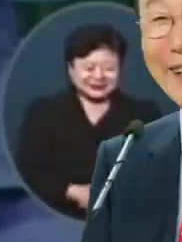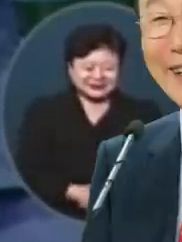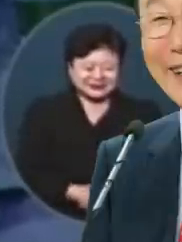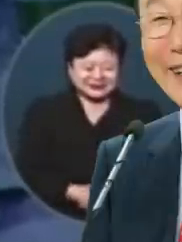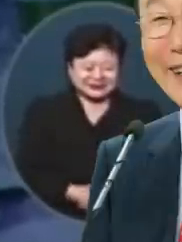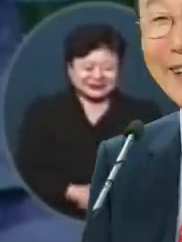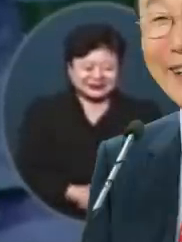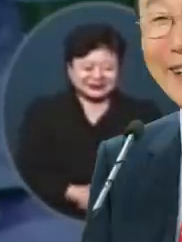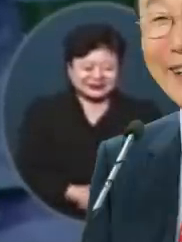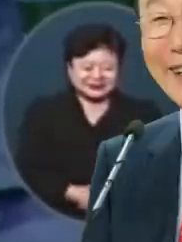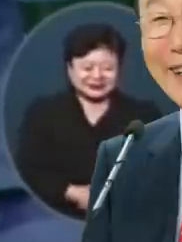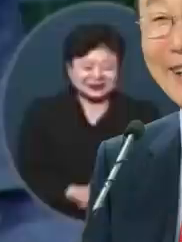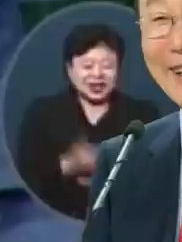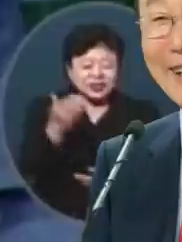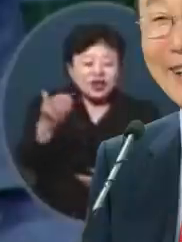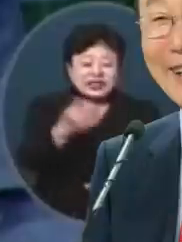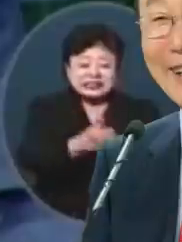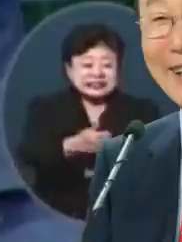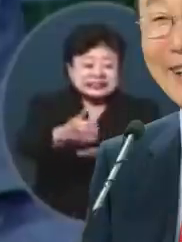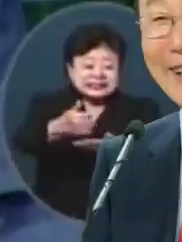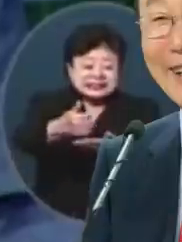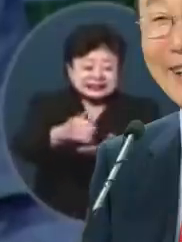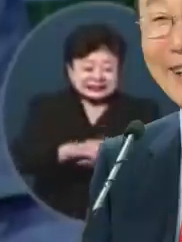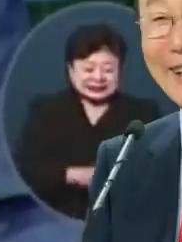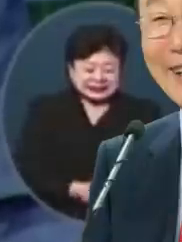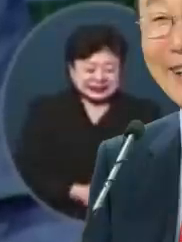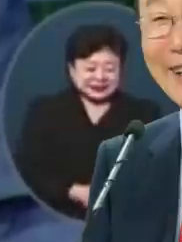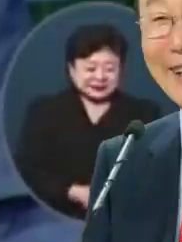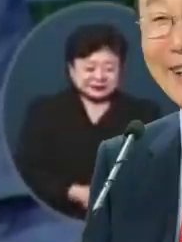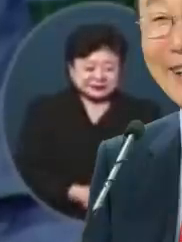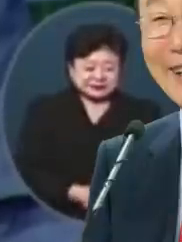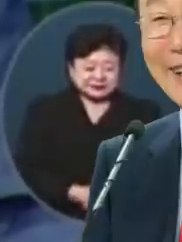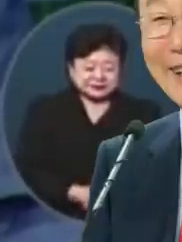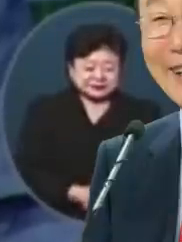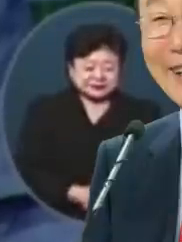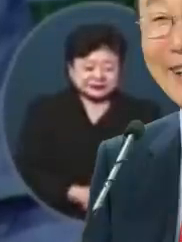그렇지 않고는 너희 신이